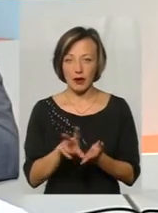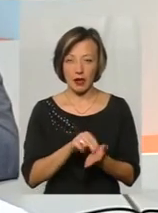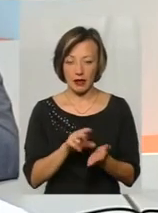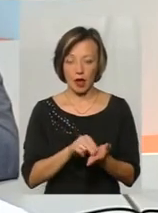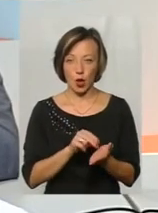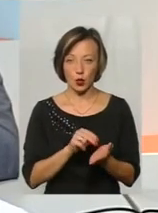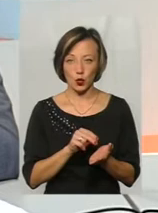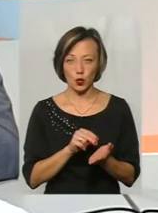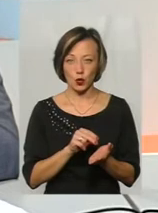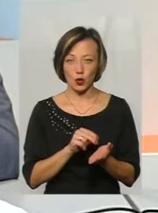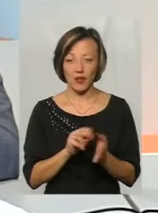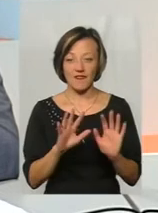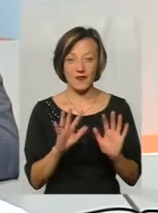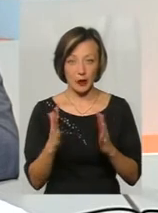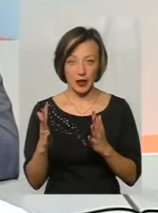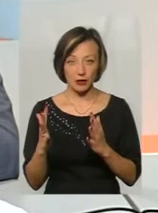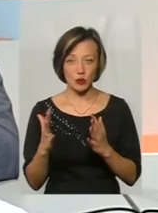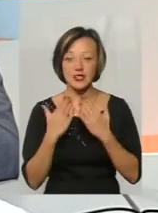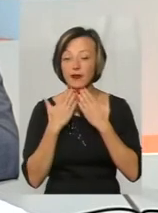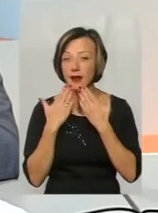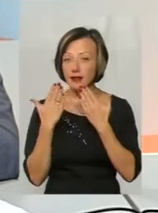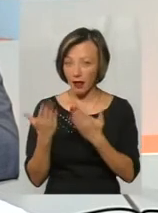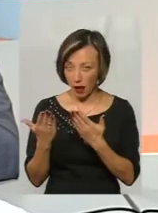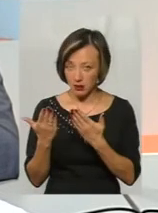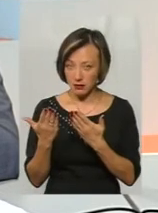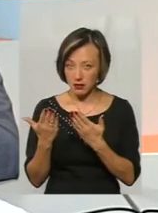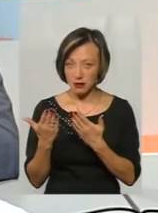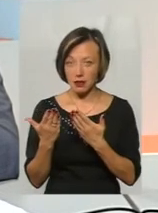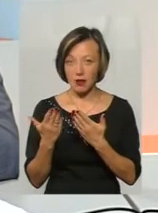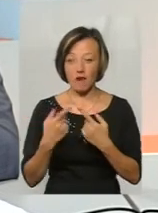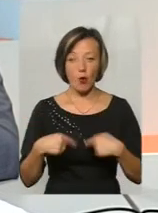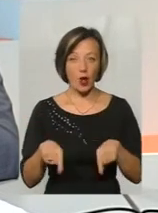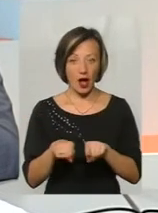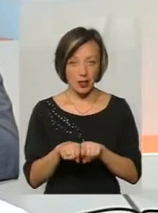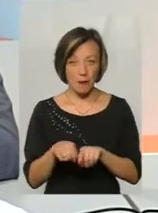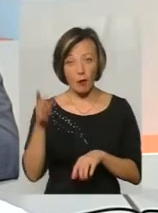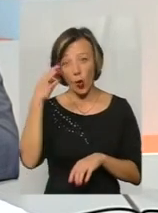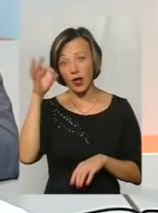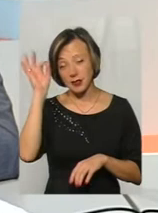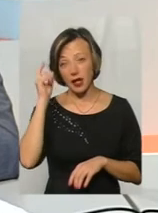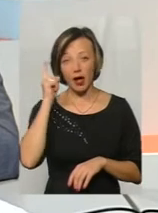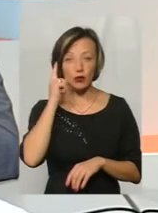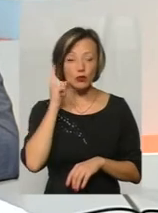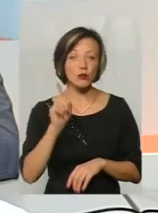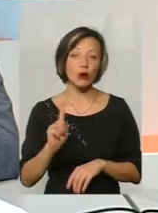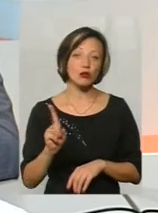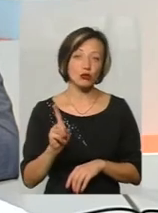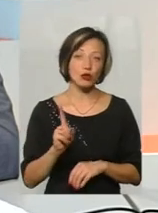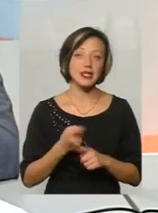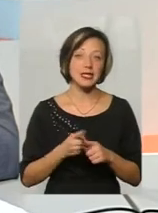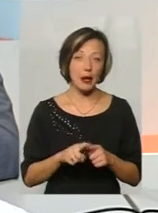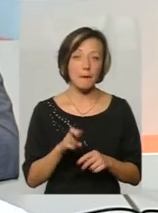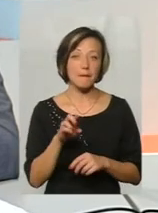і по кожному випадку такому звертатись в органи правоохоронні, я думаю, що це